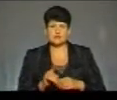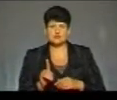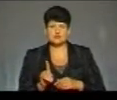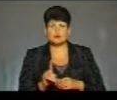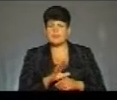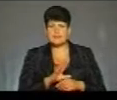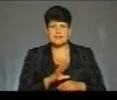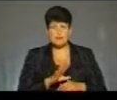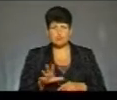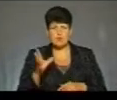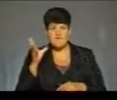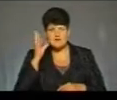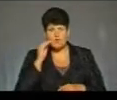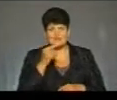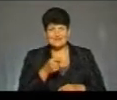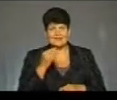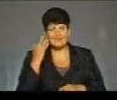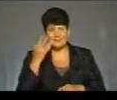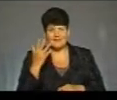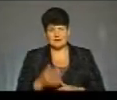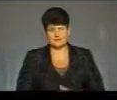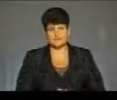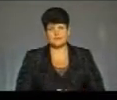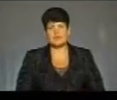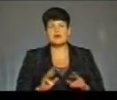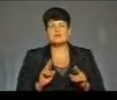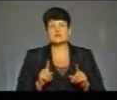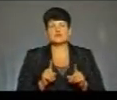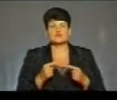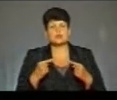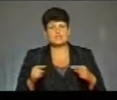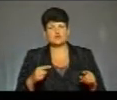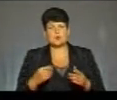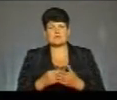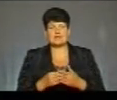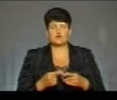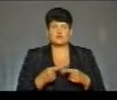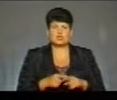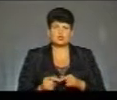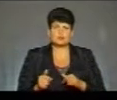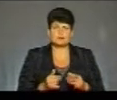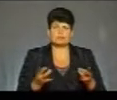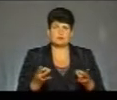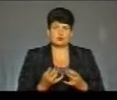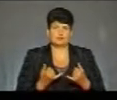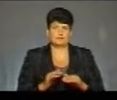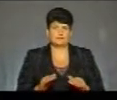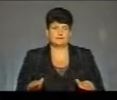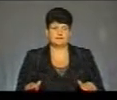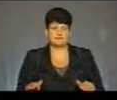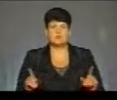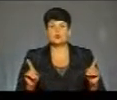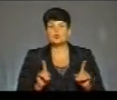була врахована їхня ідея. Як щодо іншого матеріально-технічного забезпечення, необхідного для школярів?